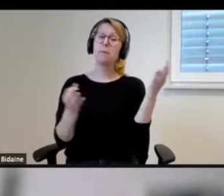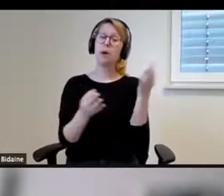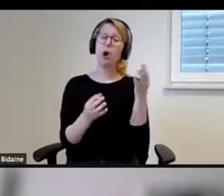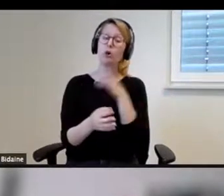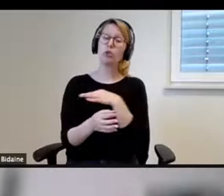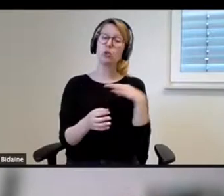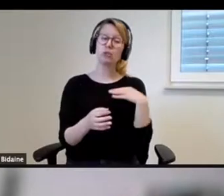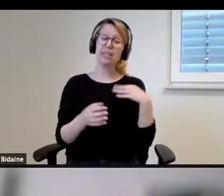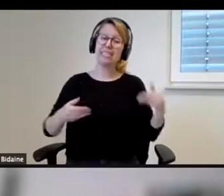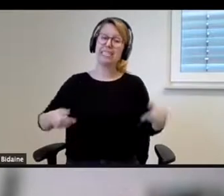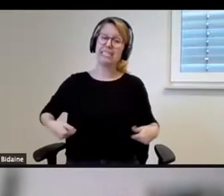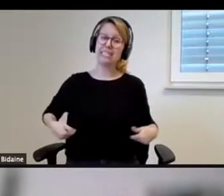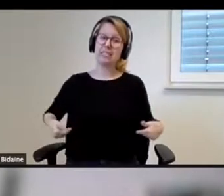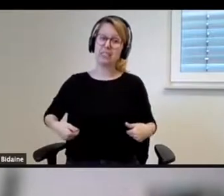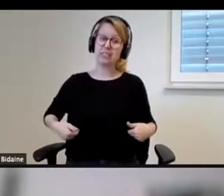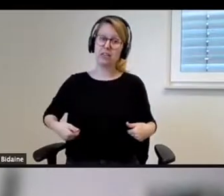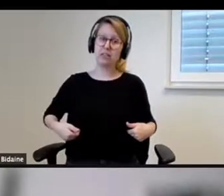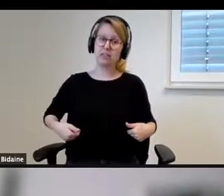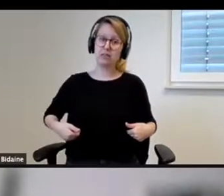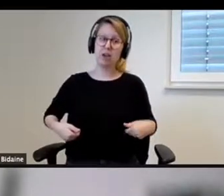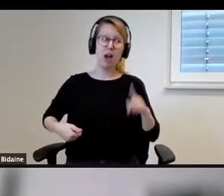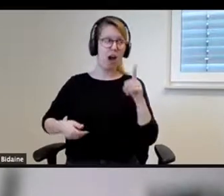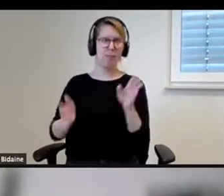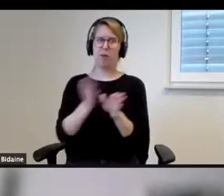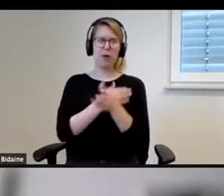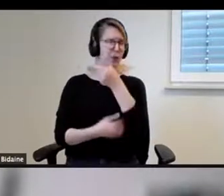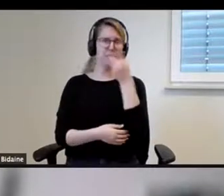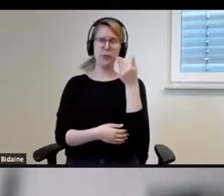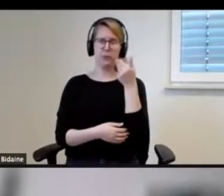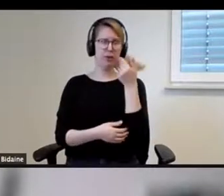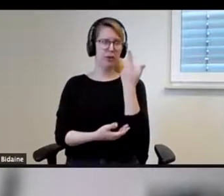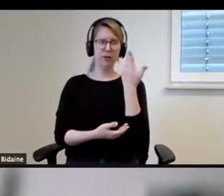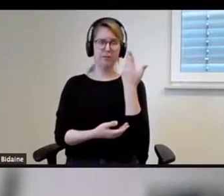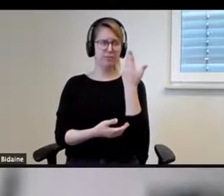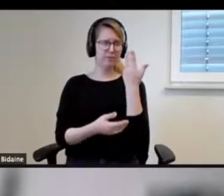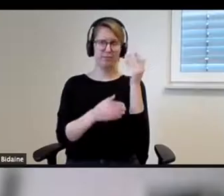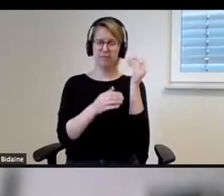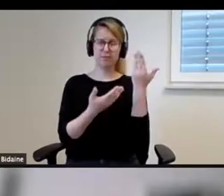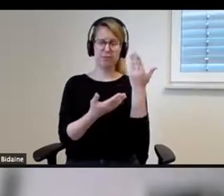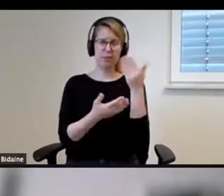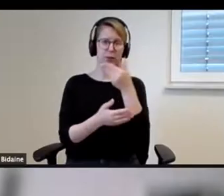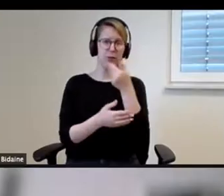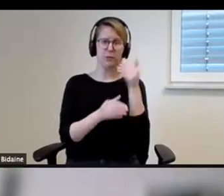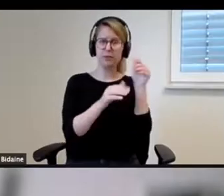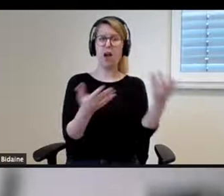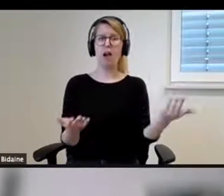des barrières qu'il faut casser.